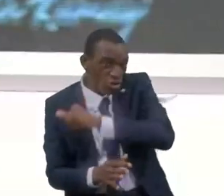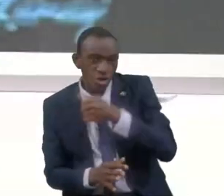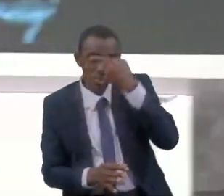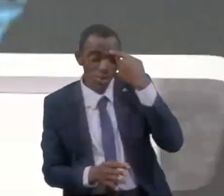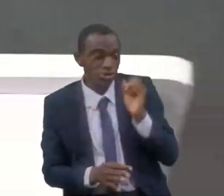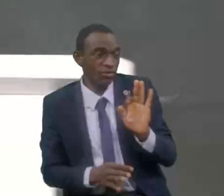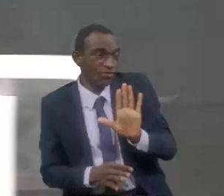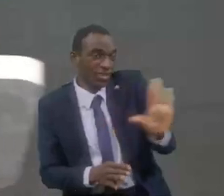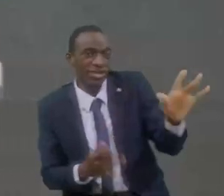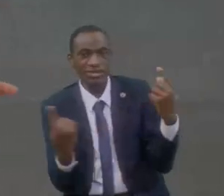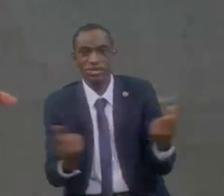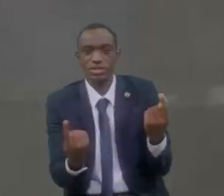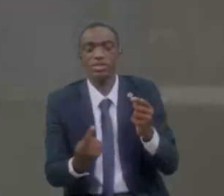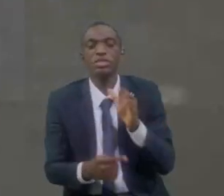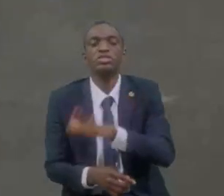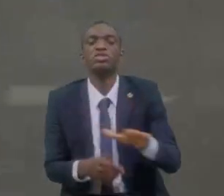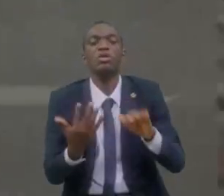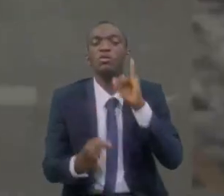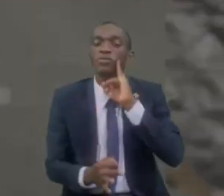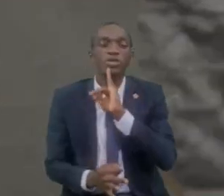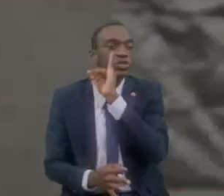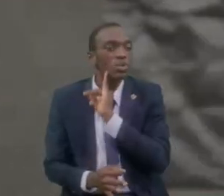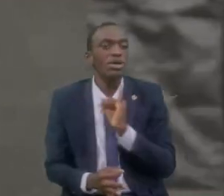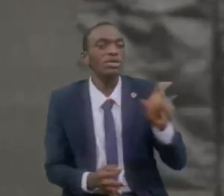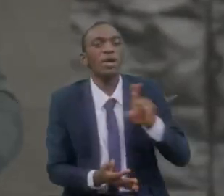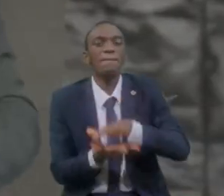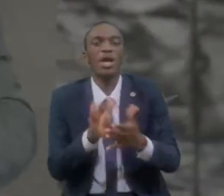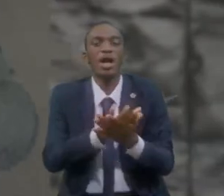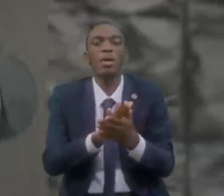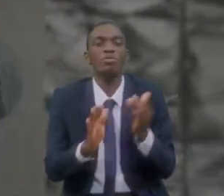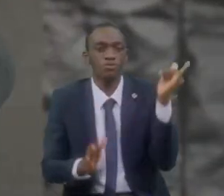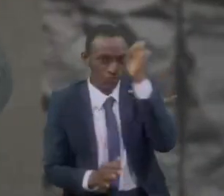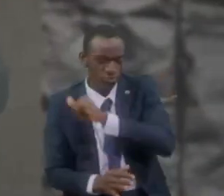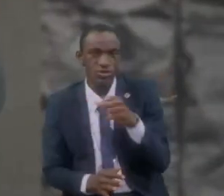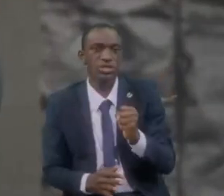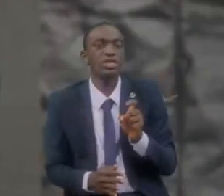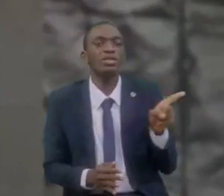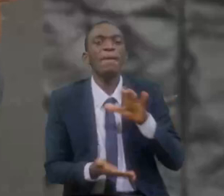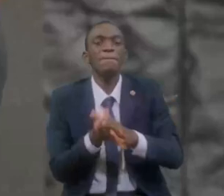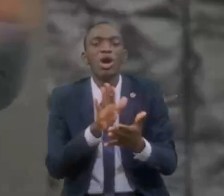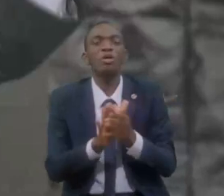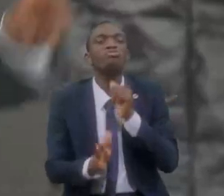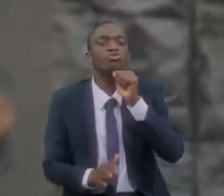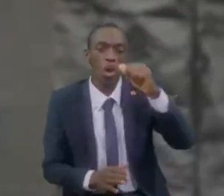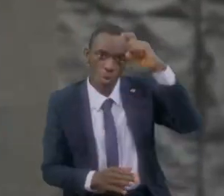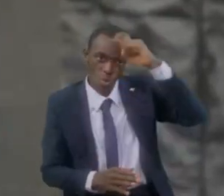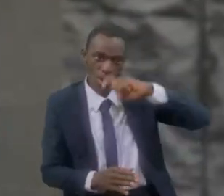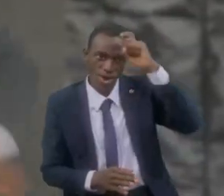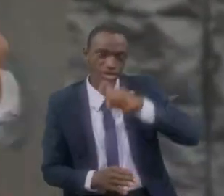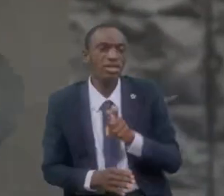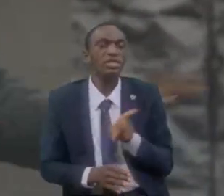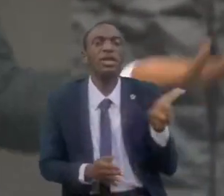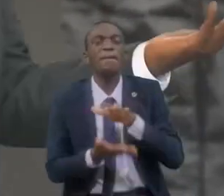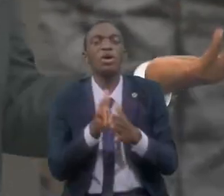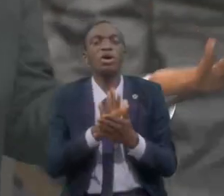enfants d'Israël, ils sont devenus des insensés. Ils sont devenus des gens sans raison. Ils